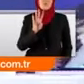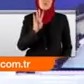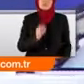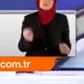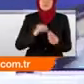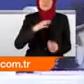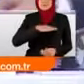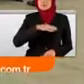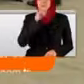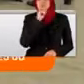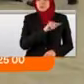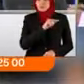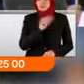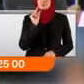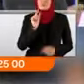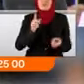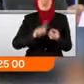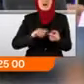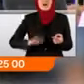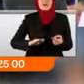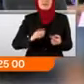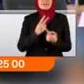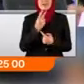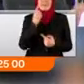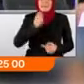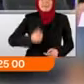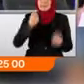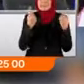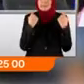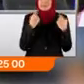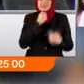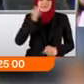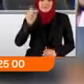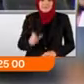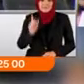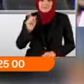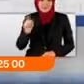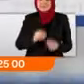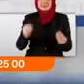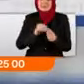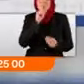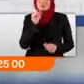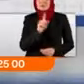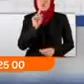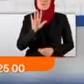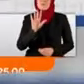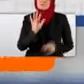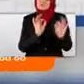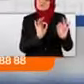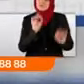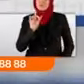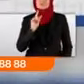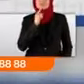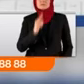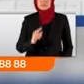Ulaştırma ve altyapı Bakanlığı temsilcisi Serdar Yücel zam oranının yüzde 15'te kalması gerektiğini vurguladık hizmetlerinde